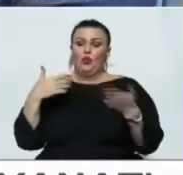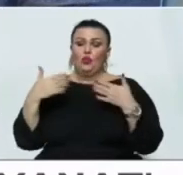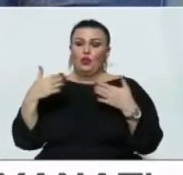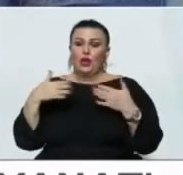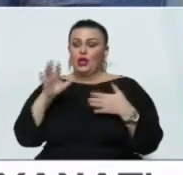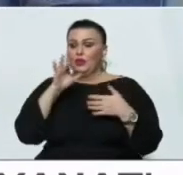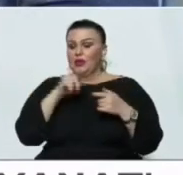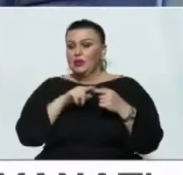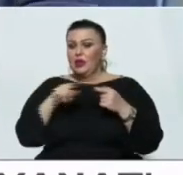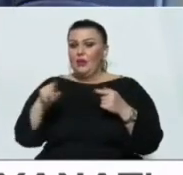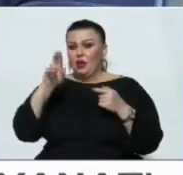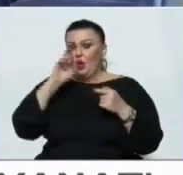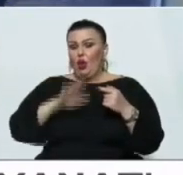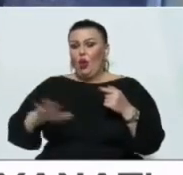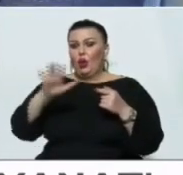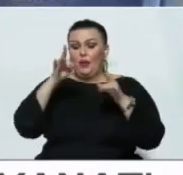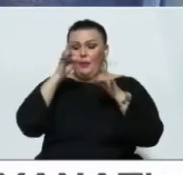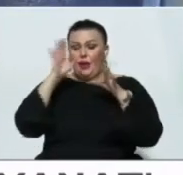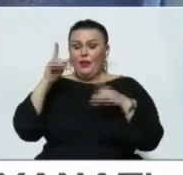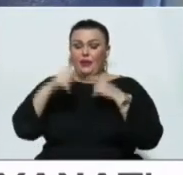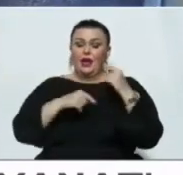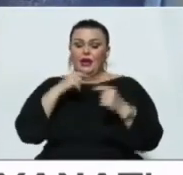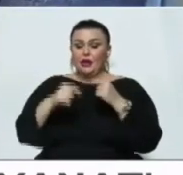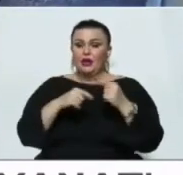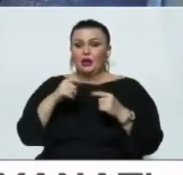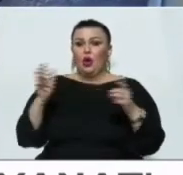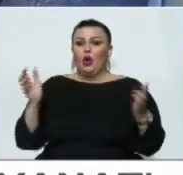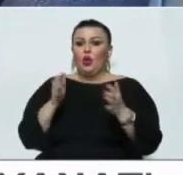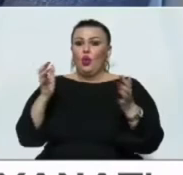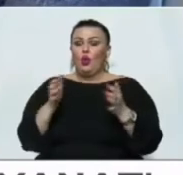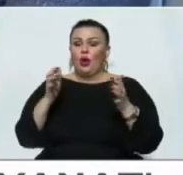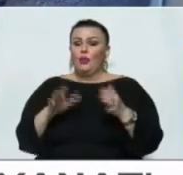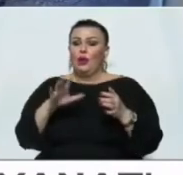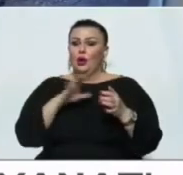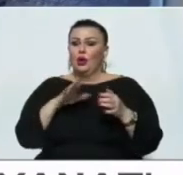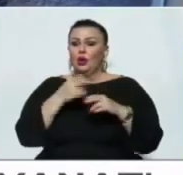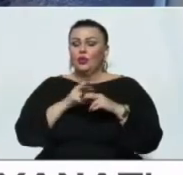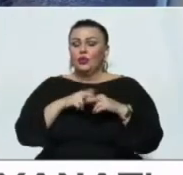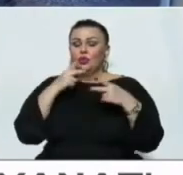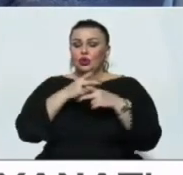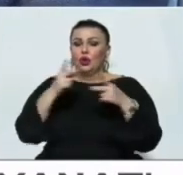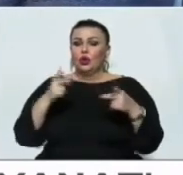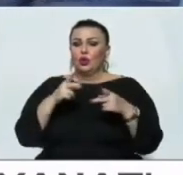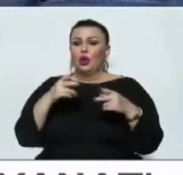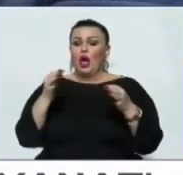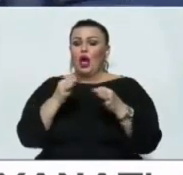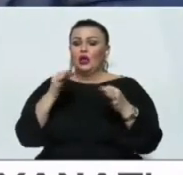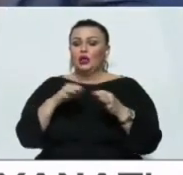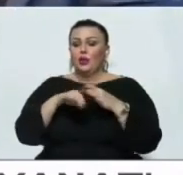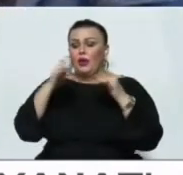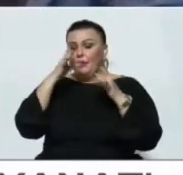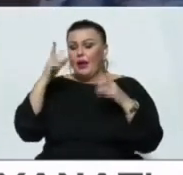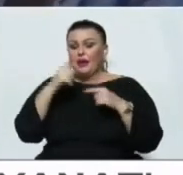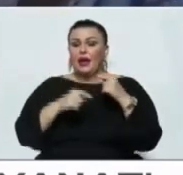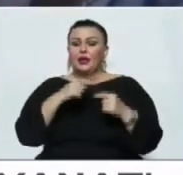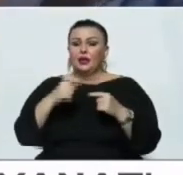zamanı ölkələrin mədəni irsini qorumağa yönəlib. Və burada biz görürük ki, heç bir mədəni irsin qorumağından